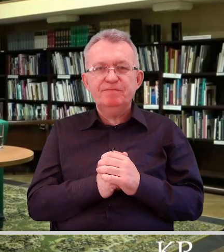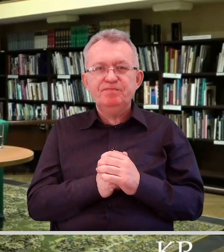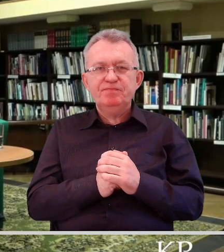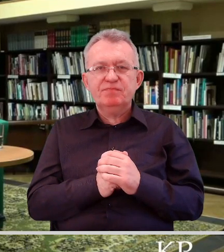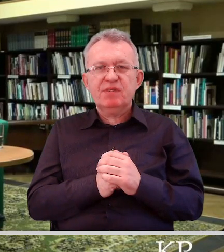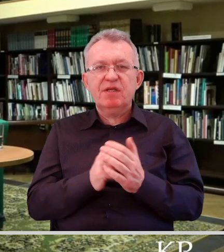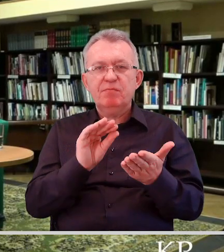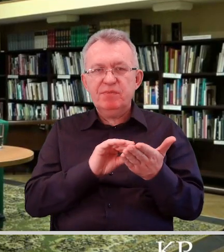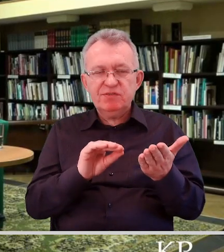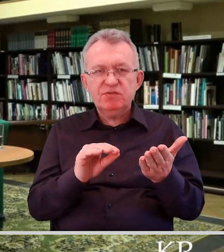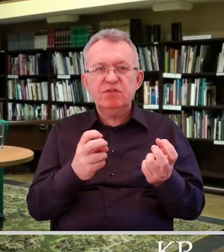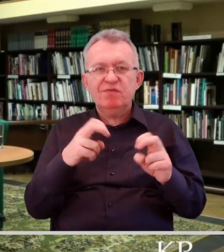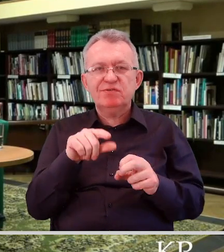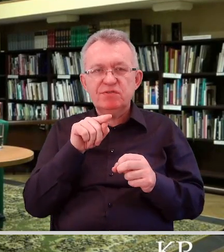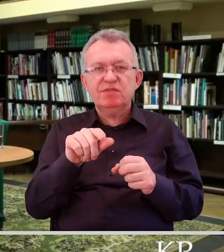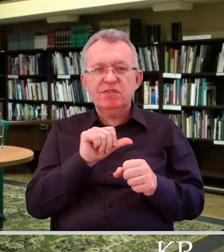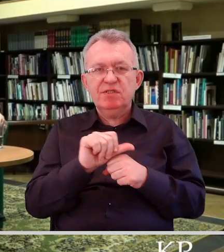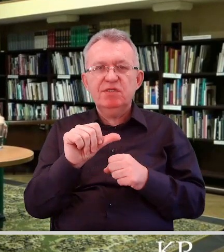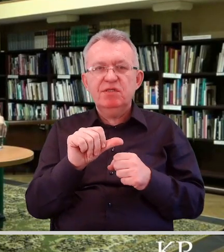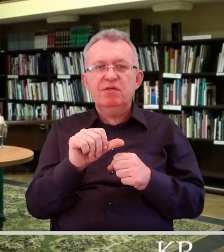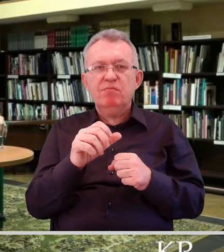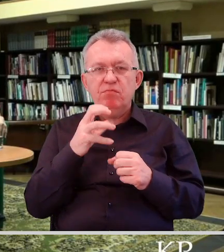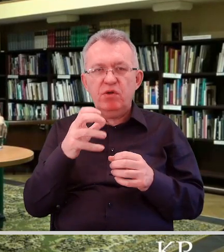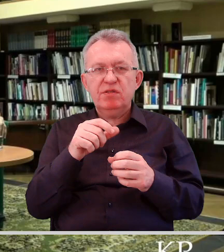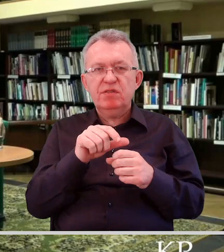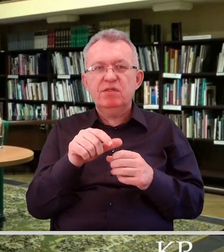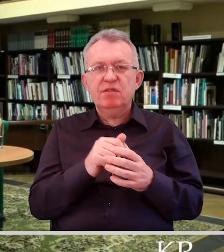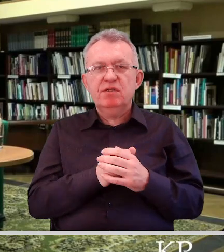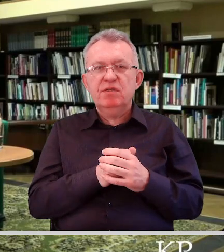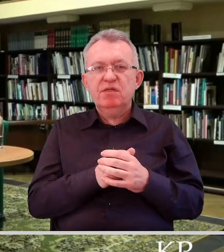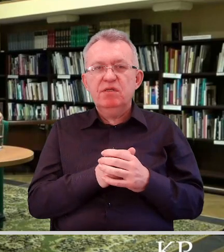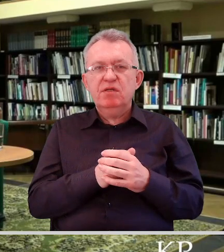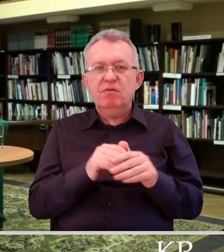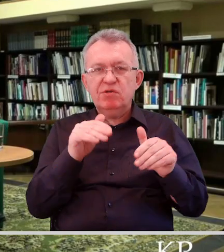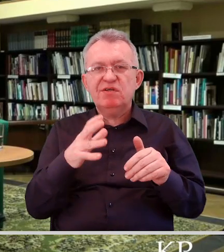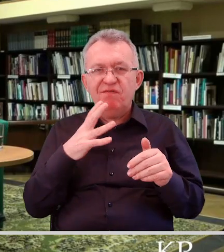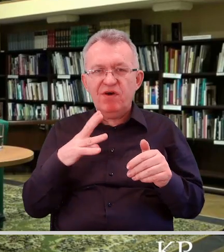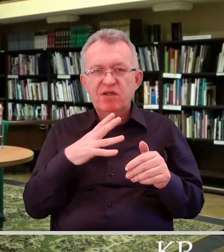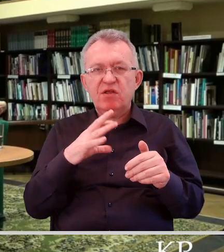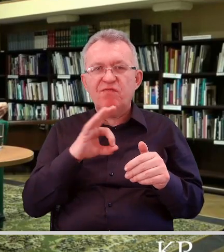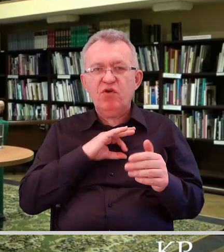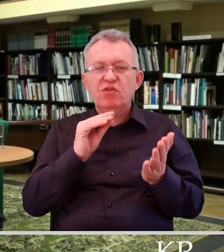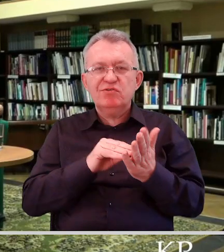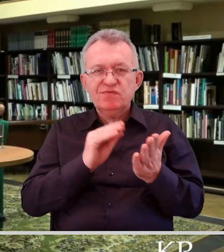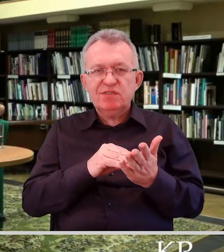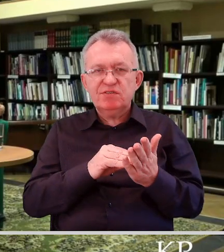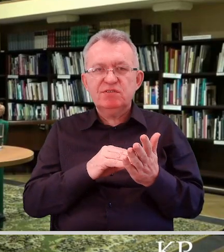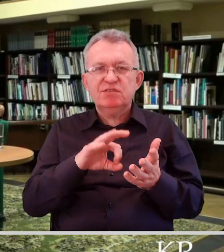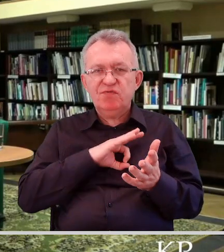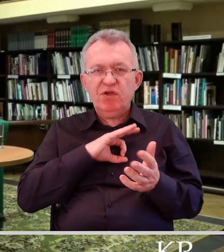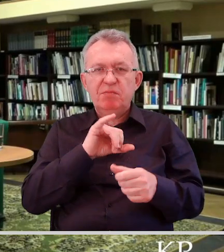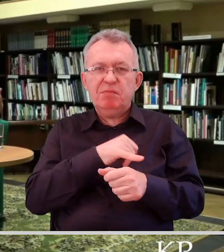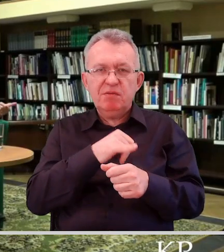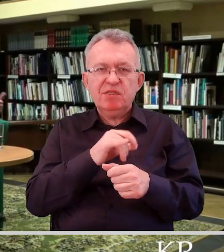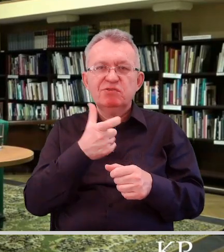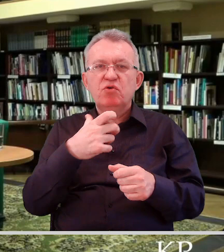Więc pisząc, tworząc jakby, konstruując bohatera czy bohaterkę, może warto sięgnąć do własnych doświadczeń najpierw ze swoim imieniem,